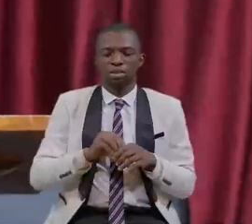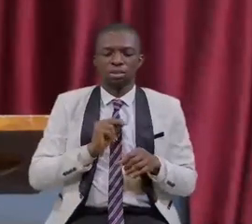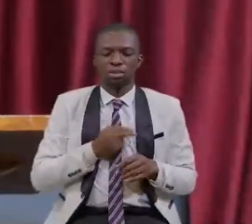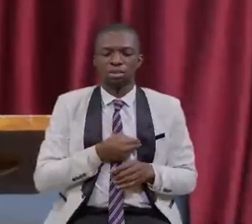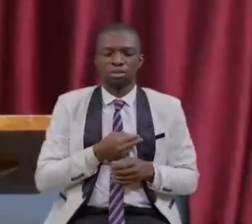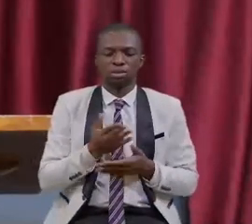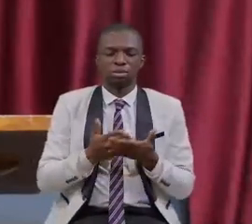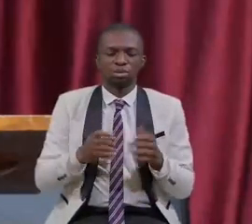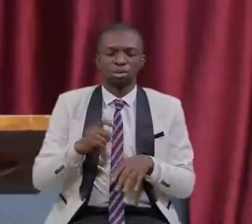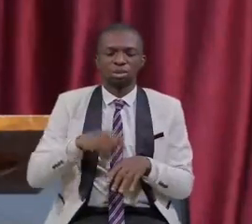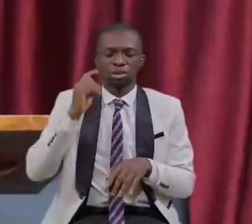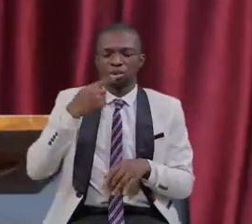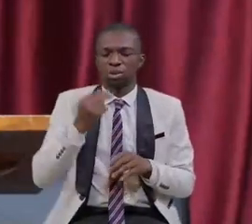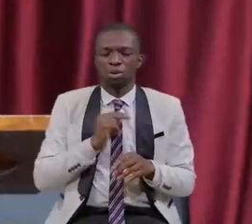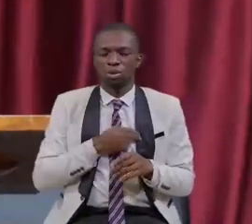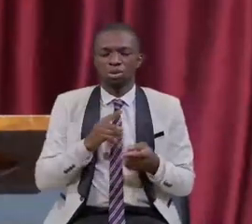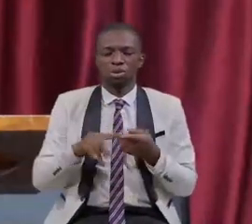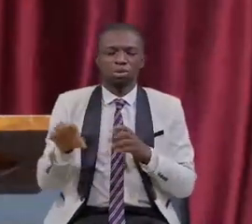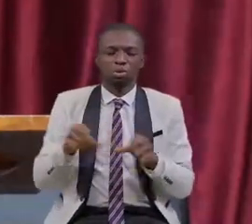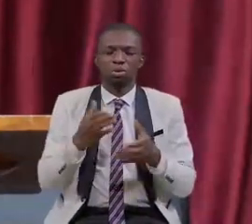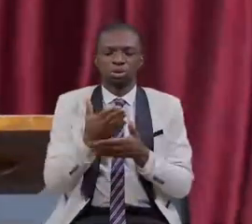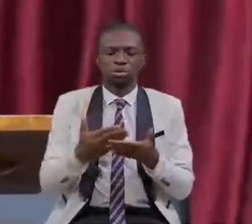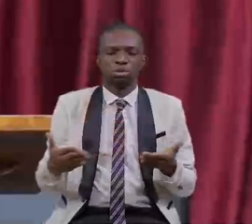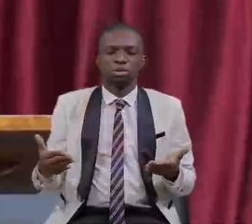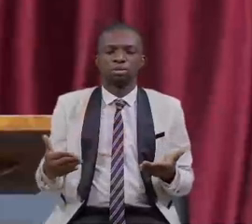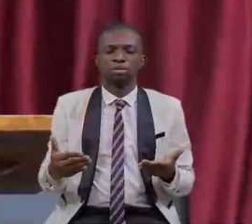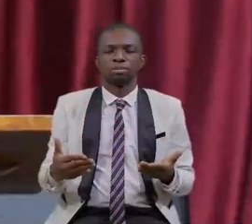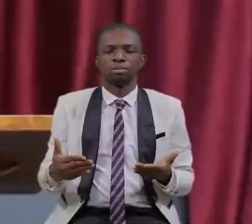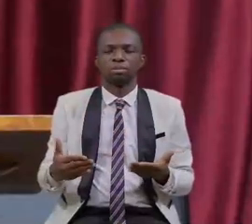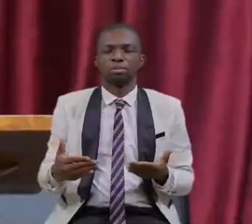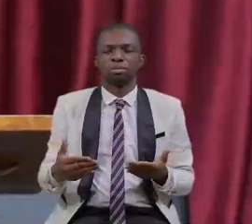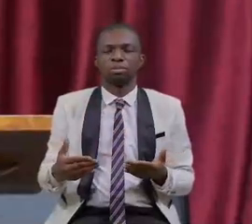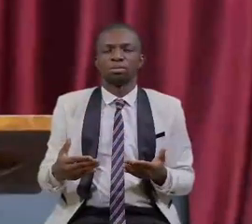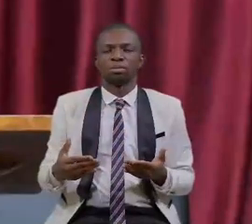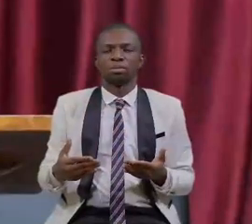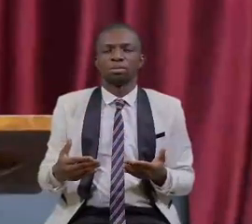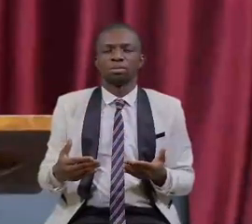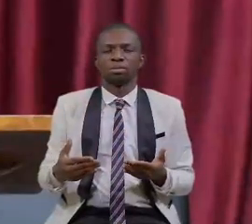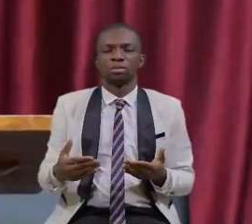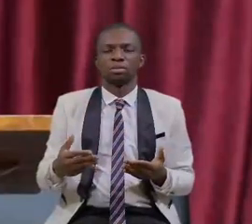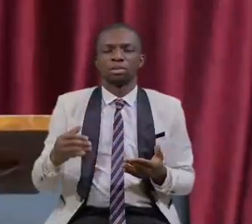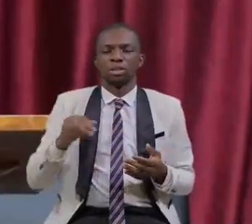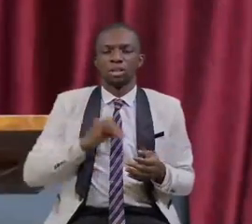Parfois, il nous dit de faire quelque chose. Et nous sommes lents. Et nous retardons.